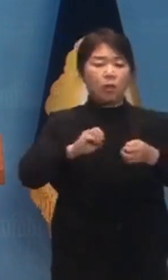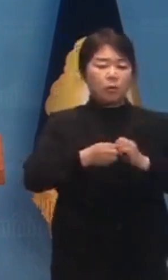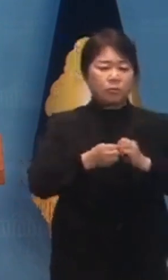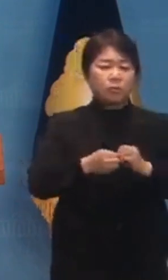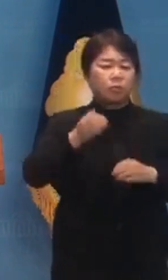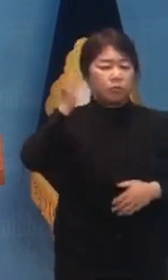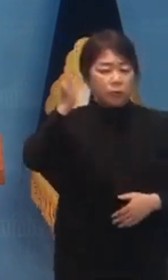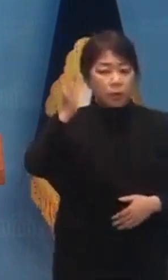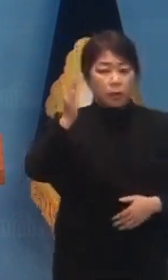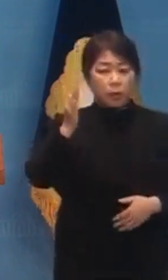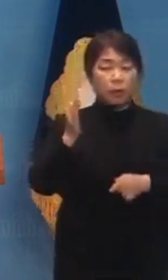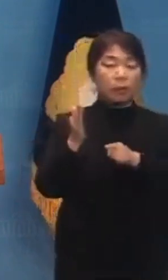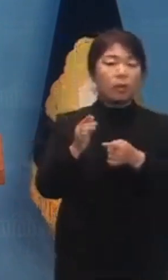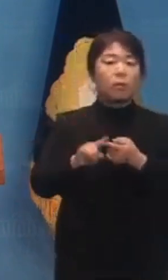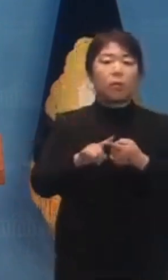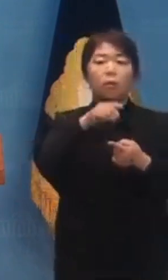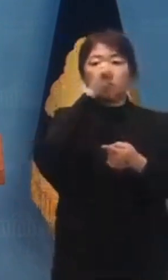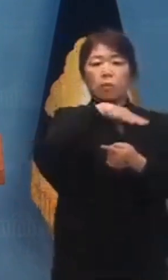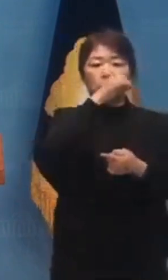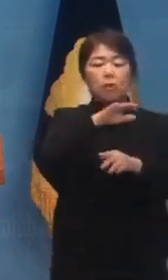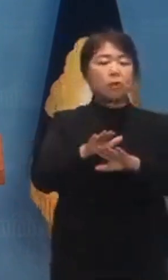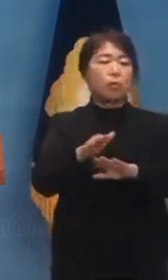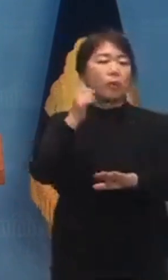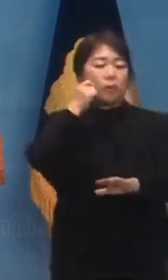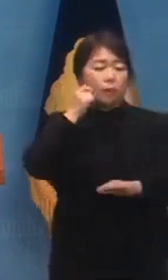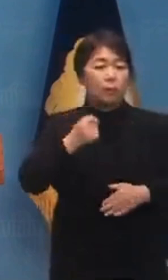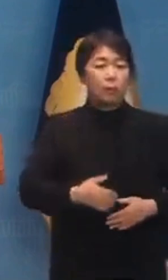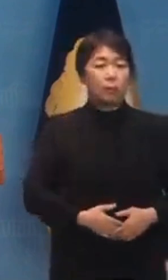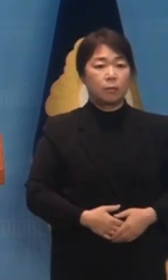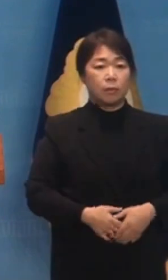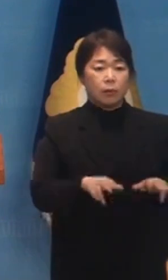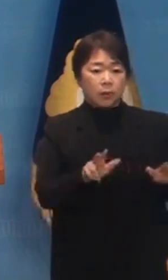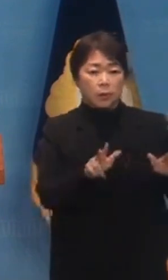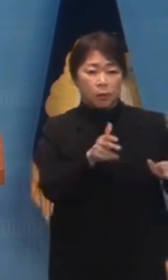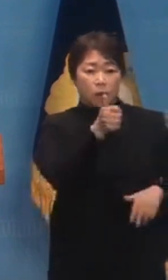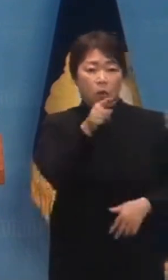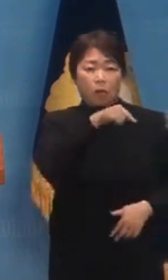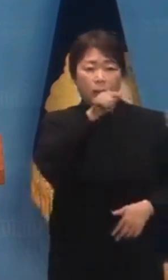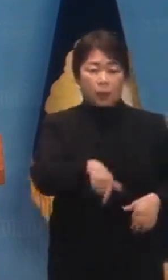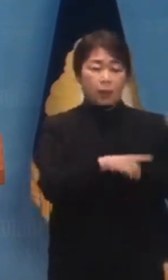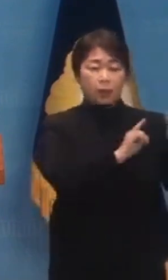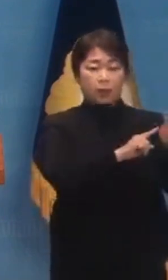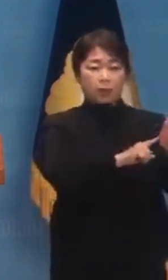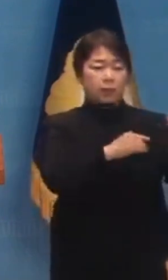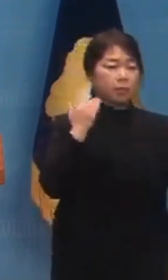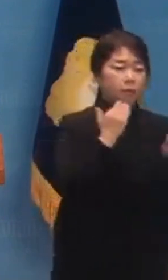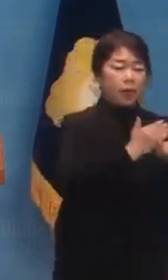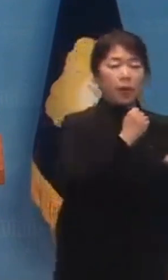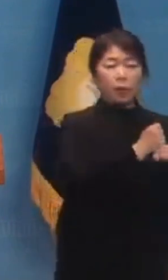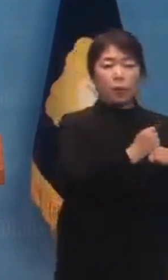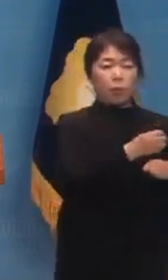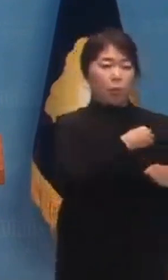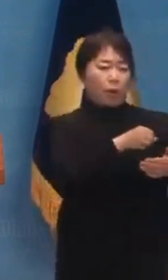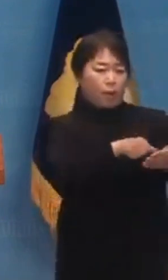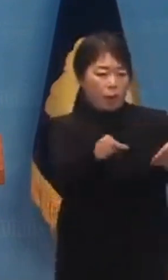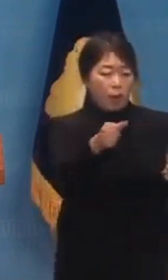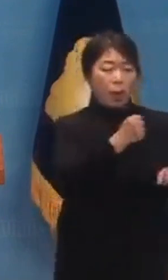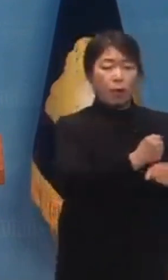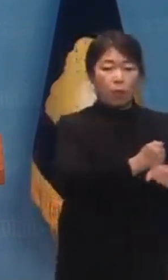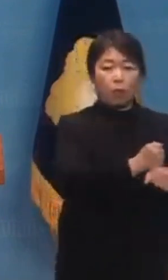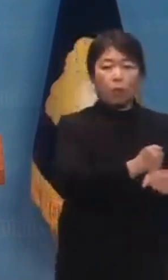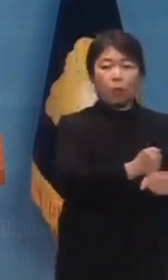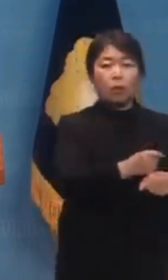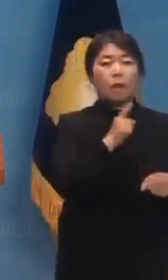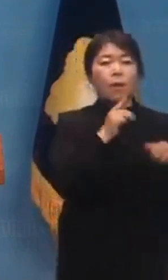국민의힘은 허식 의장을 즉각 제명하고 허식 의장은 자신의 망언과 추태에 대해